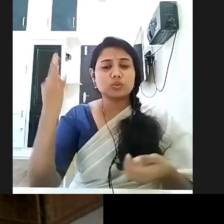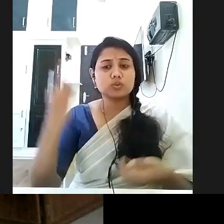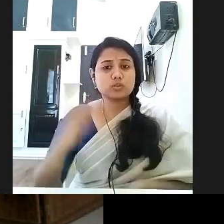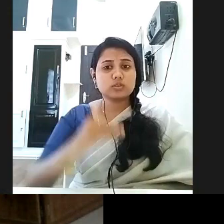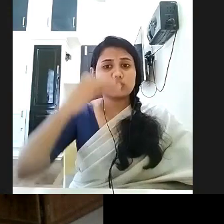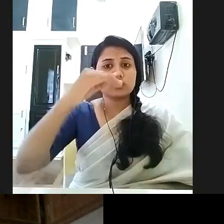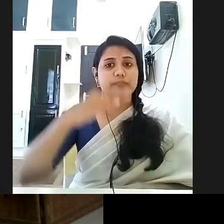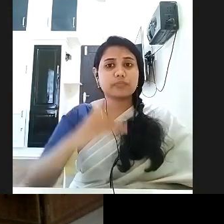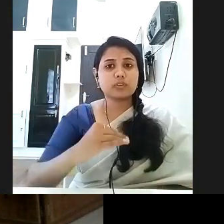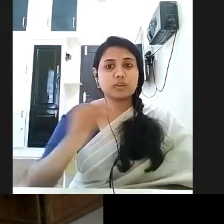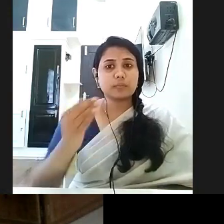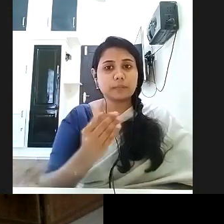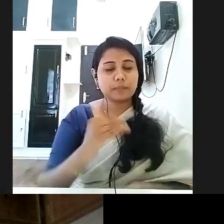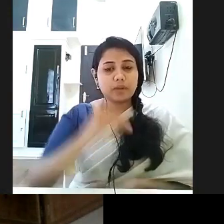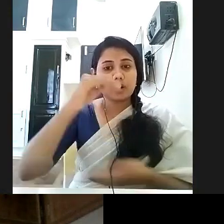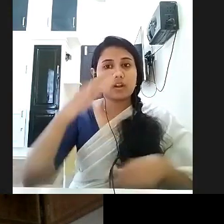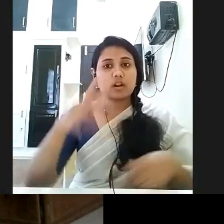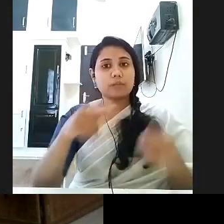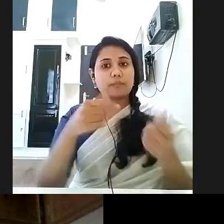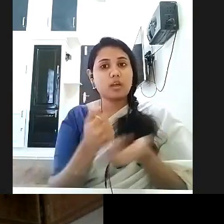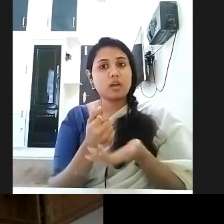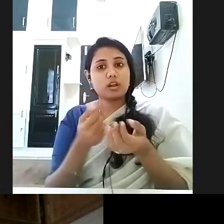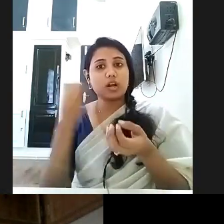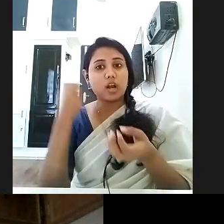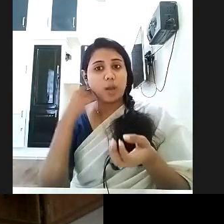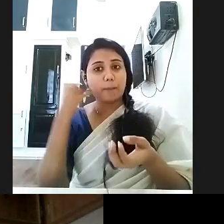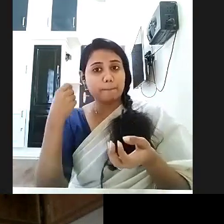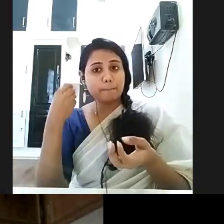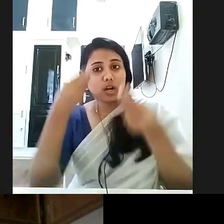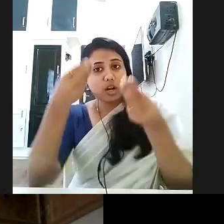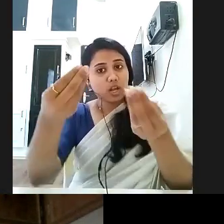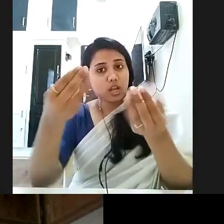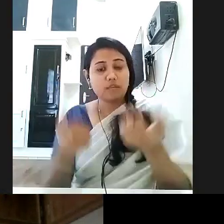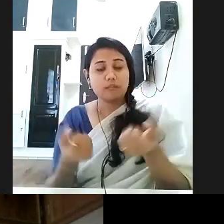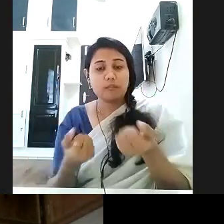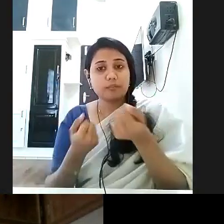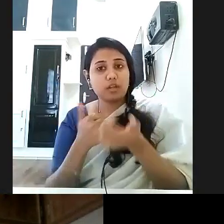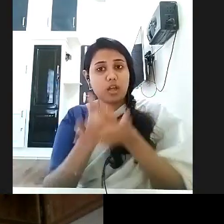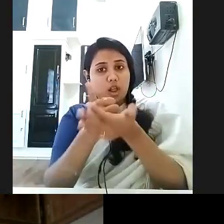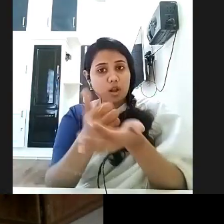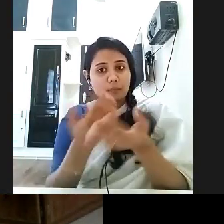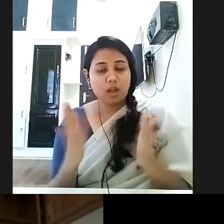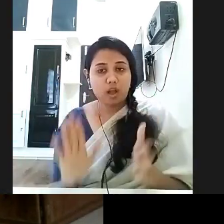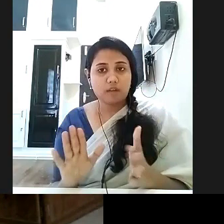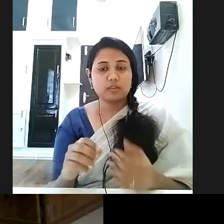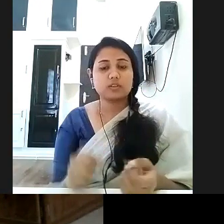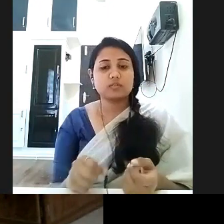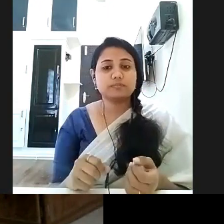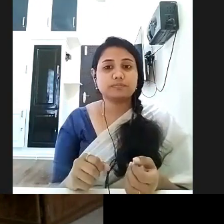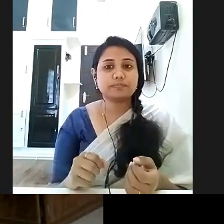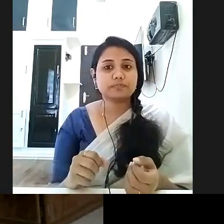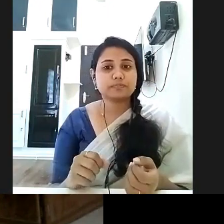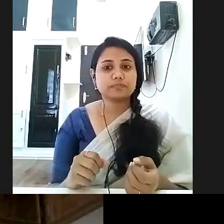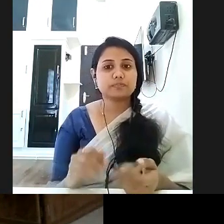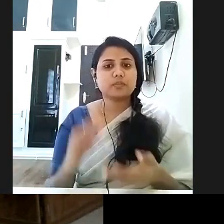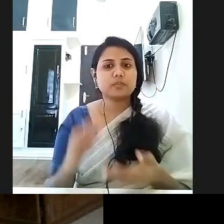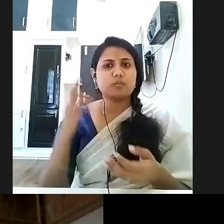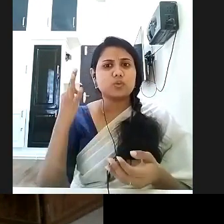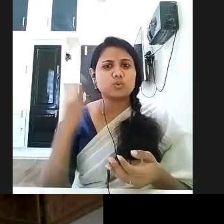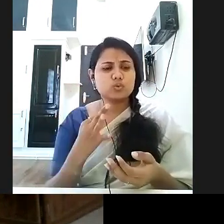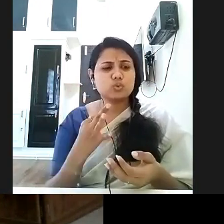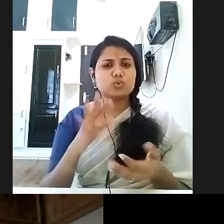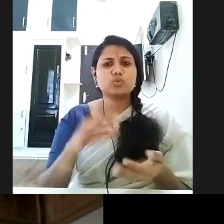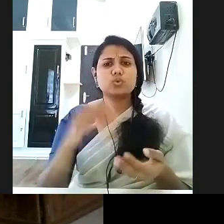number to them and you can help them out for other things? Yeah, definitely. Okay, or just because new diagnosed patients